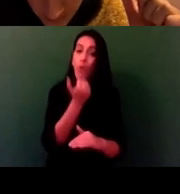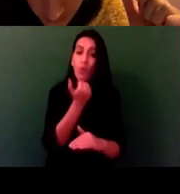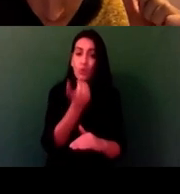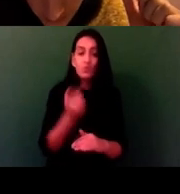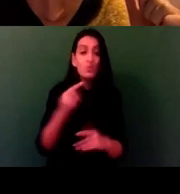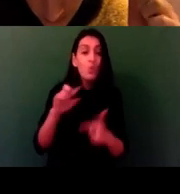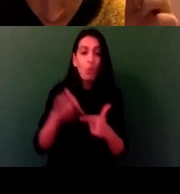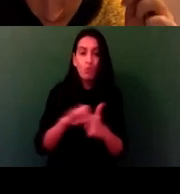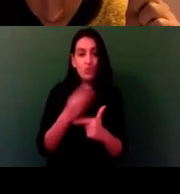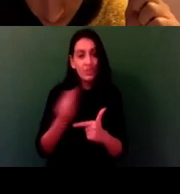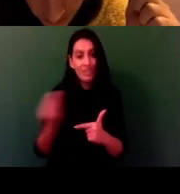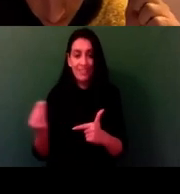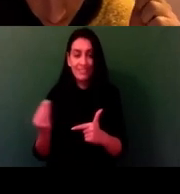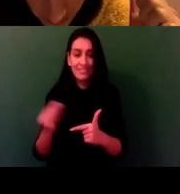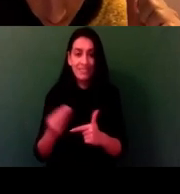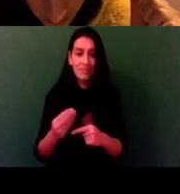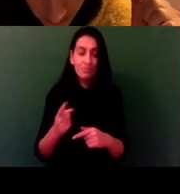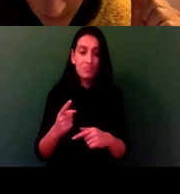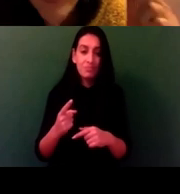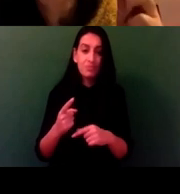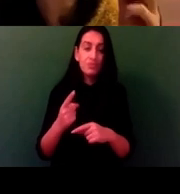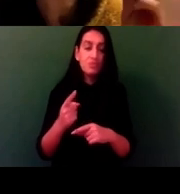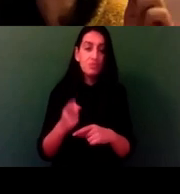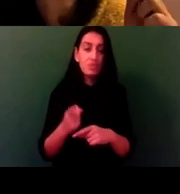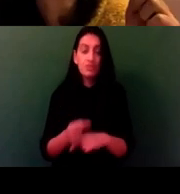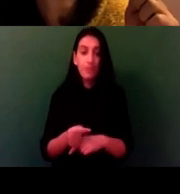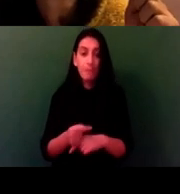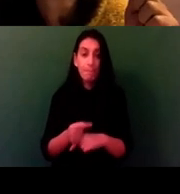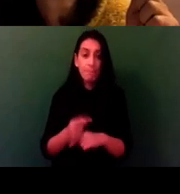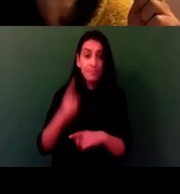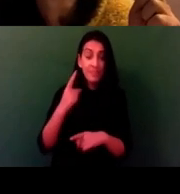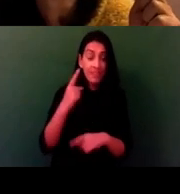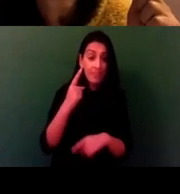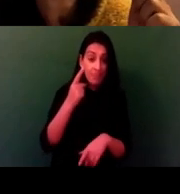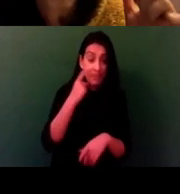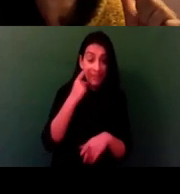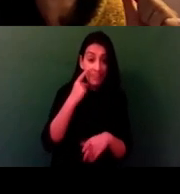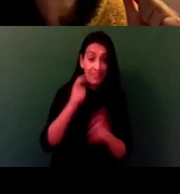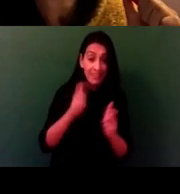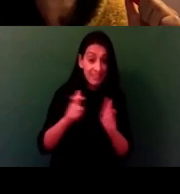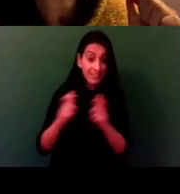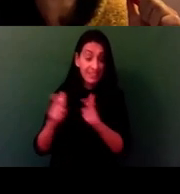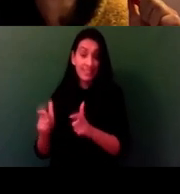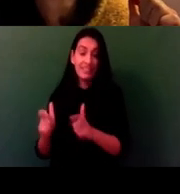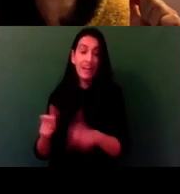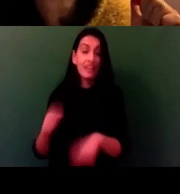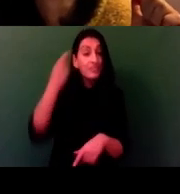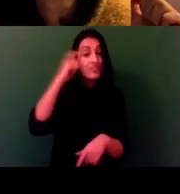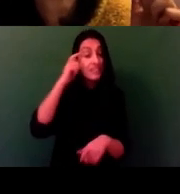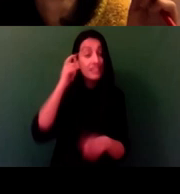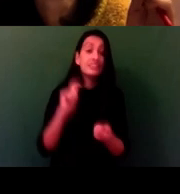bu tüm kurumsal ya da işte yapıların biraz bu anlayışların da değişmesi gerekiyormuş gibi geliyor bana. Yani